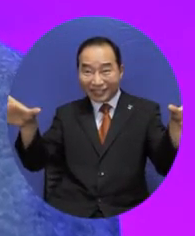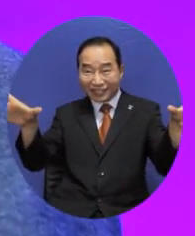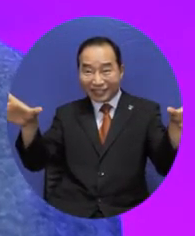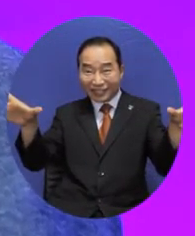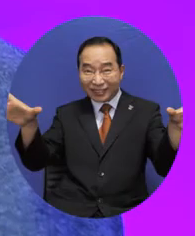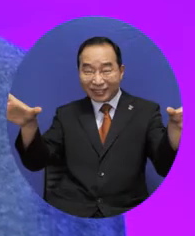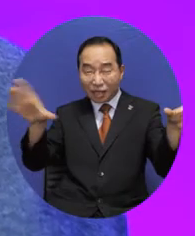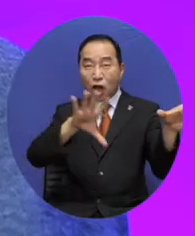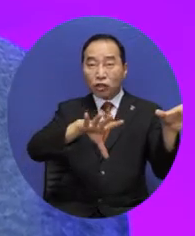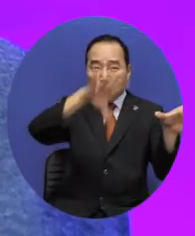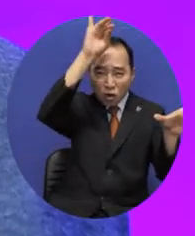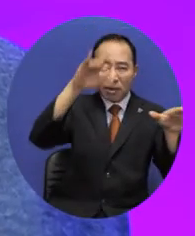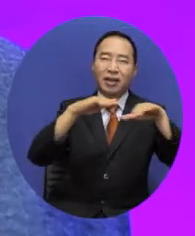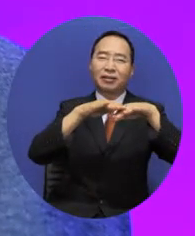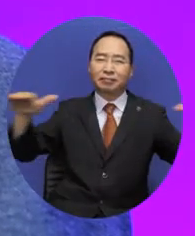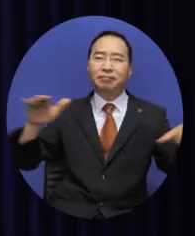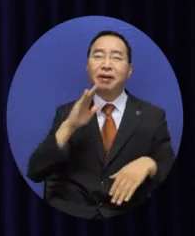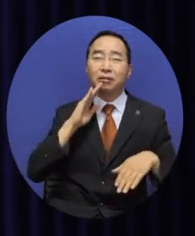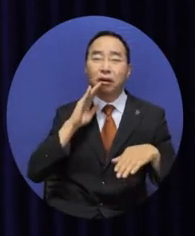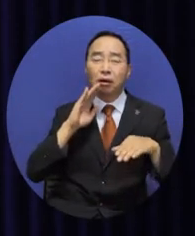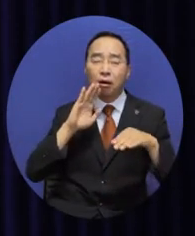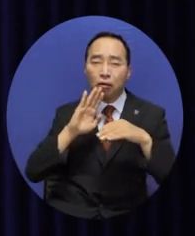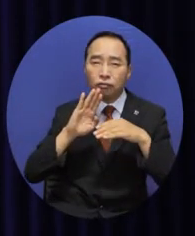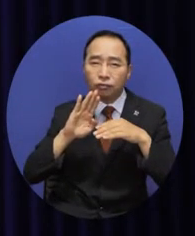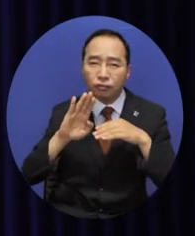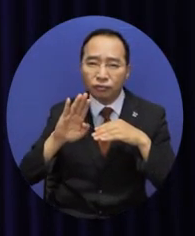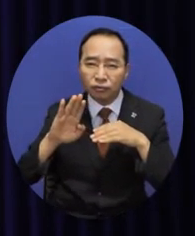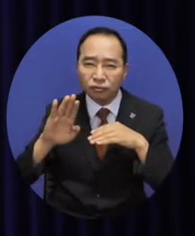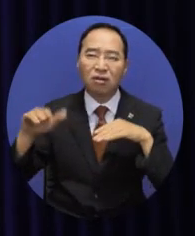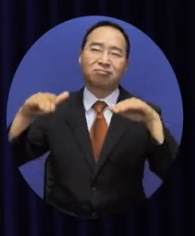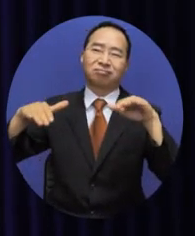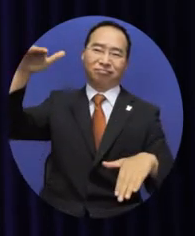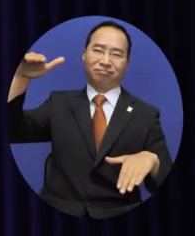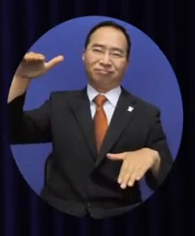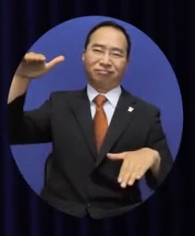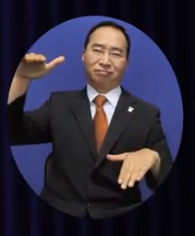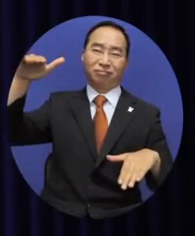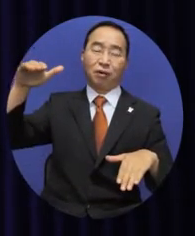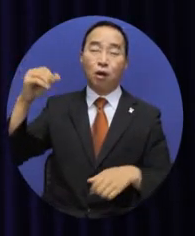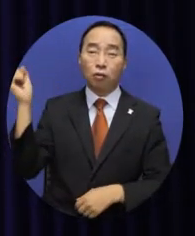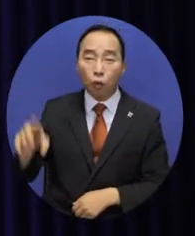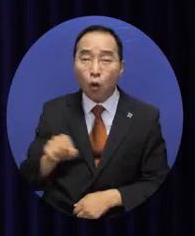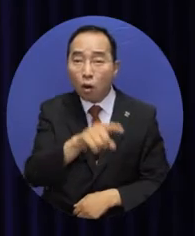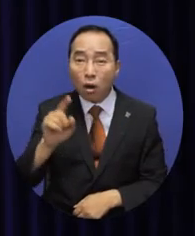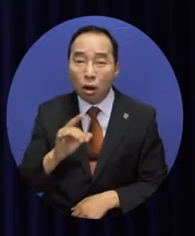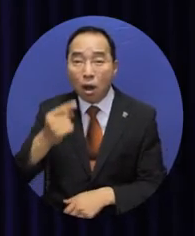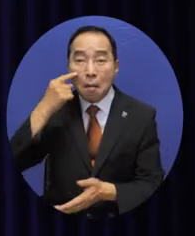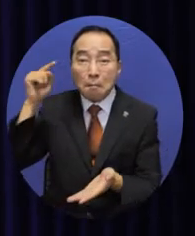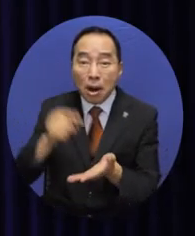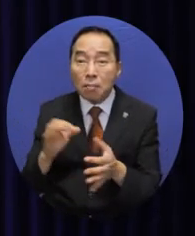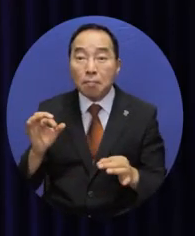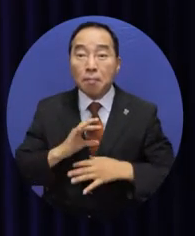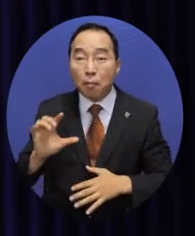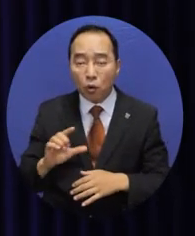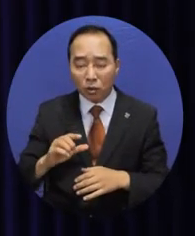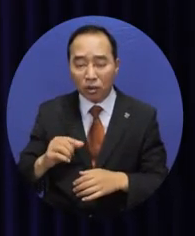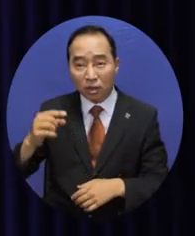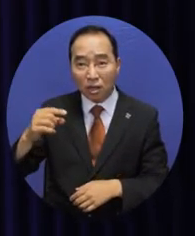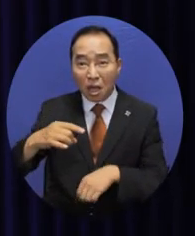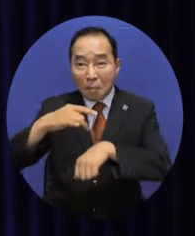불평등한 공동체가 되었다는 것입니다. 그리고 93개 유골에서 자그마치